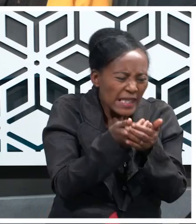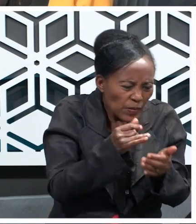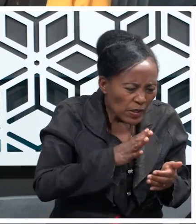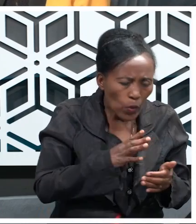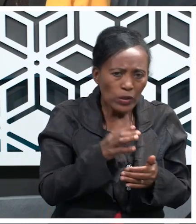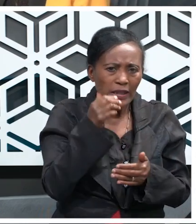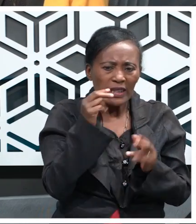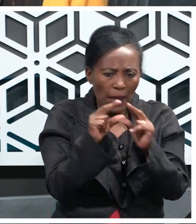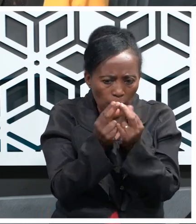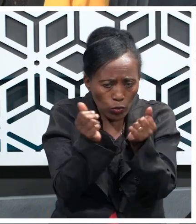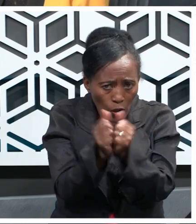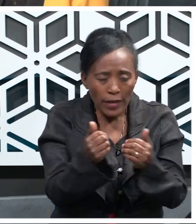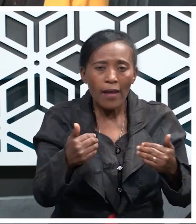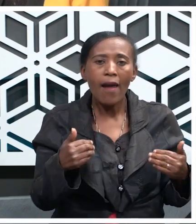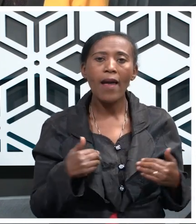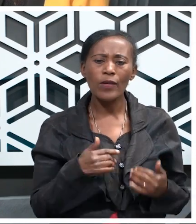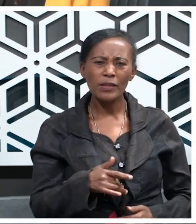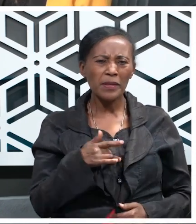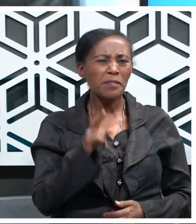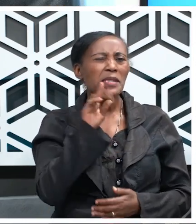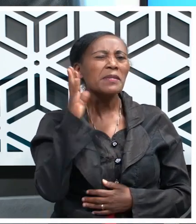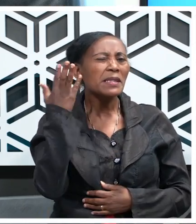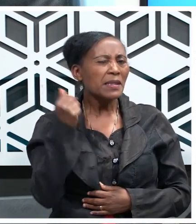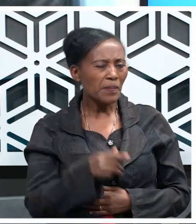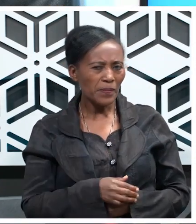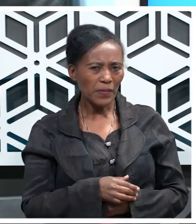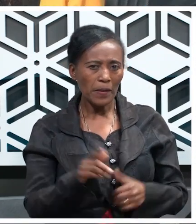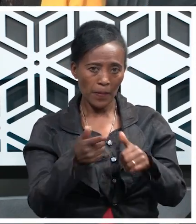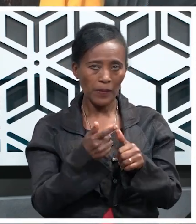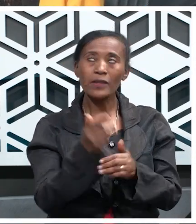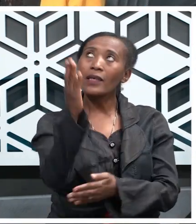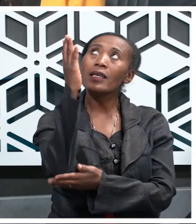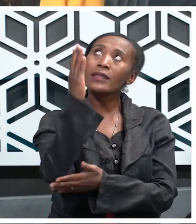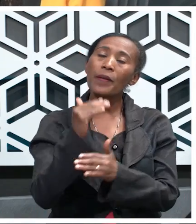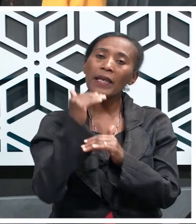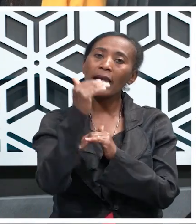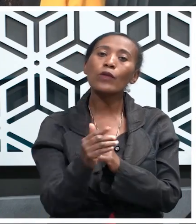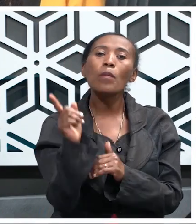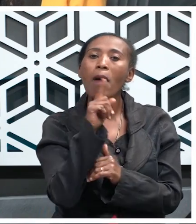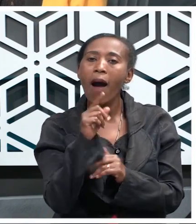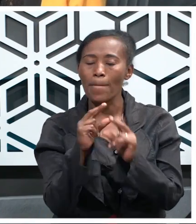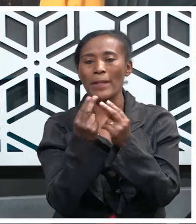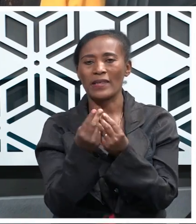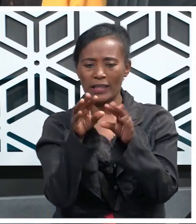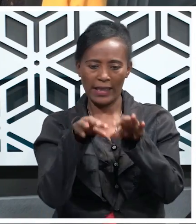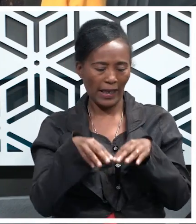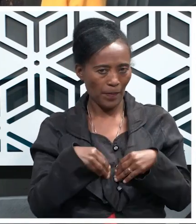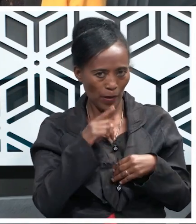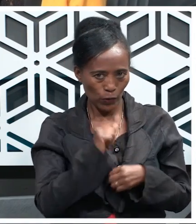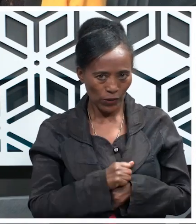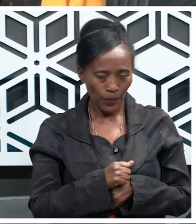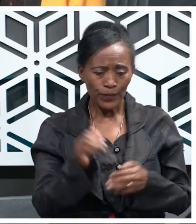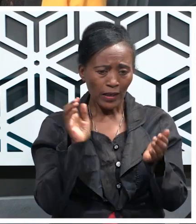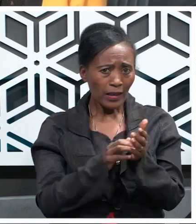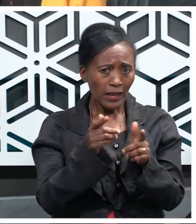ሰዎች፣ የቅርብ ሰዎችሽ እና ቤተሰቦችሽ ጋር የነበረው ስሜት ምን ይመስል ነበር? በመጀመሪያ ከእግዚአብሔር ቀጥሎ ቤተሰቦች ነው አክሴፕት